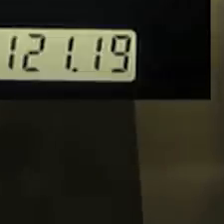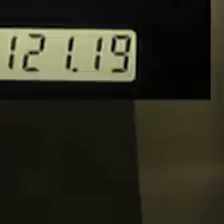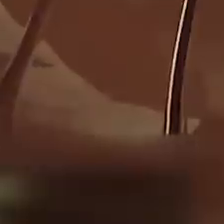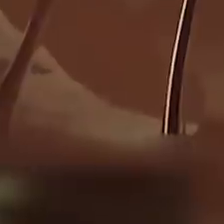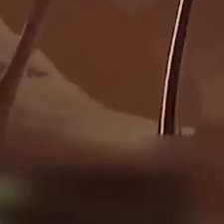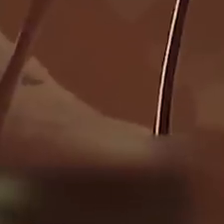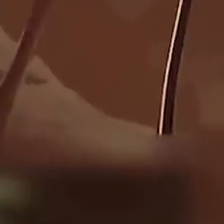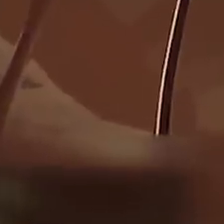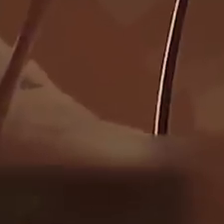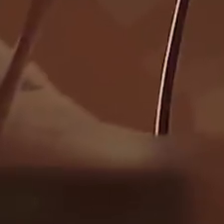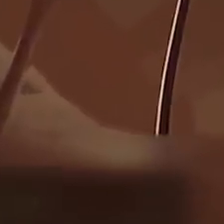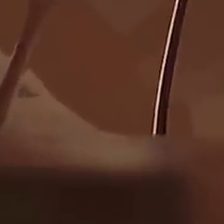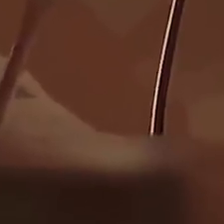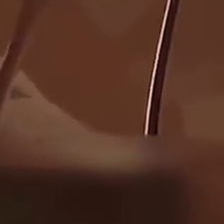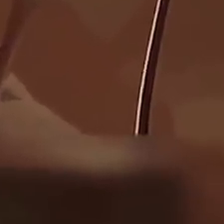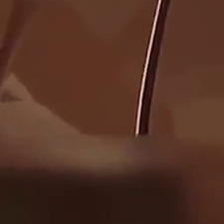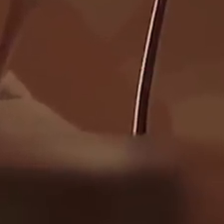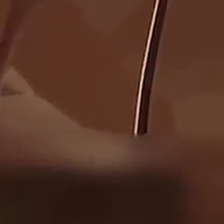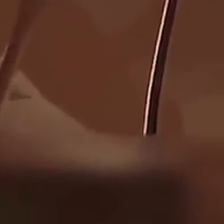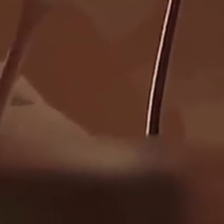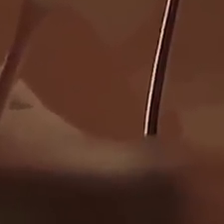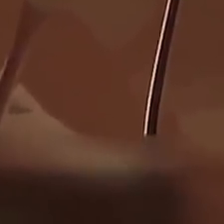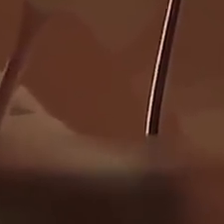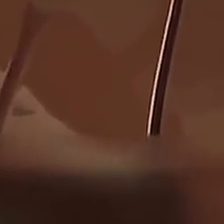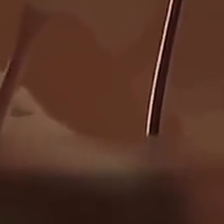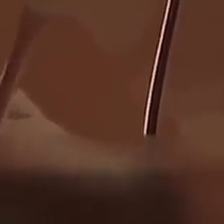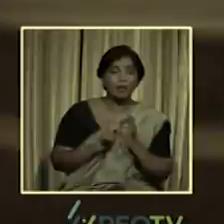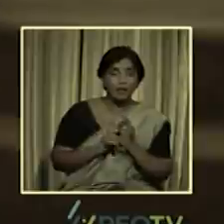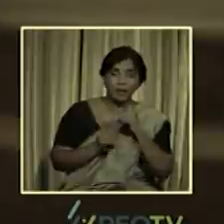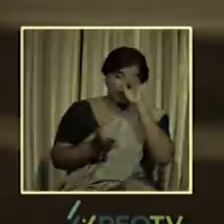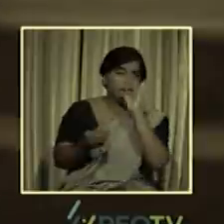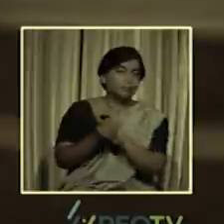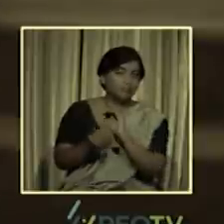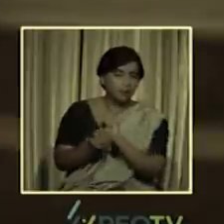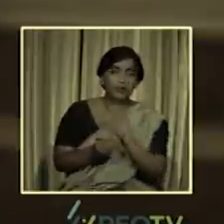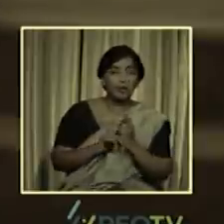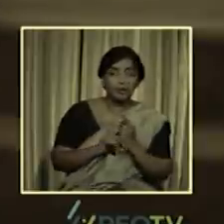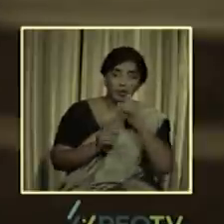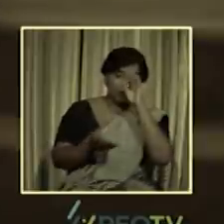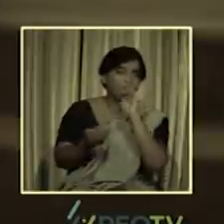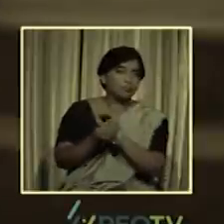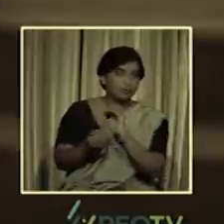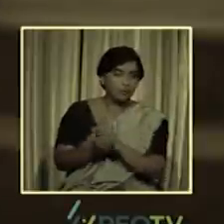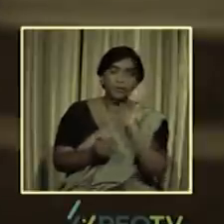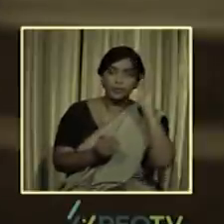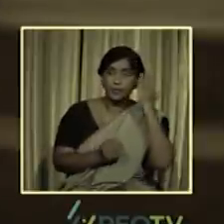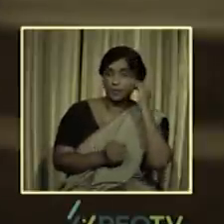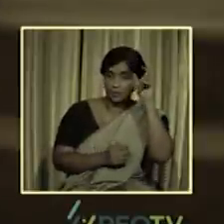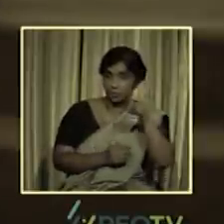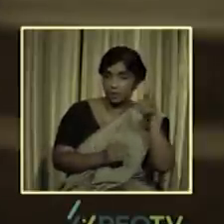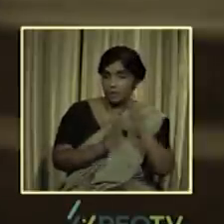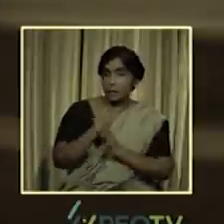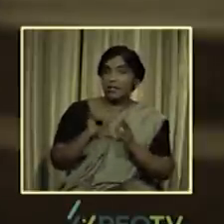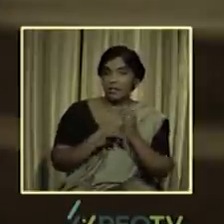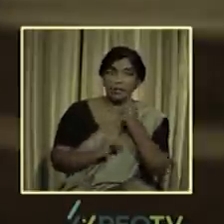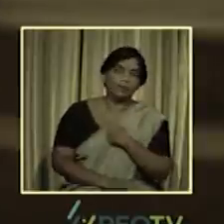තීරණය කළේ කාන්තා මන්ත්‍රීවරයන් ඉල්ලපු නිසාලු. මාර ආදරයක් ප්‍රසන්න ඔයාට තියෙන්නේ. විශේෂයෙන්ම කාන්තා මන්ත්‍රීවරු ඇවිල්ලා